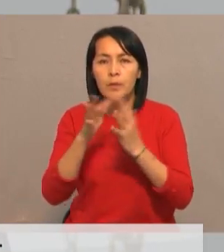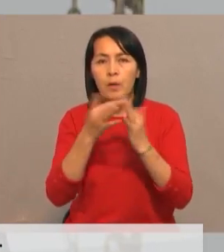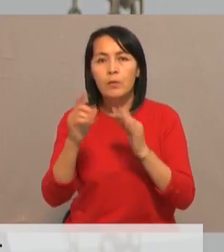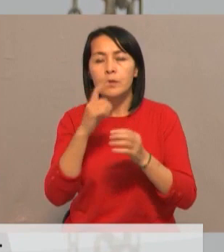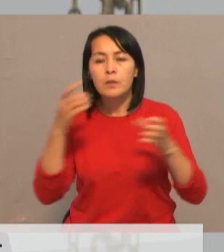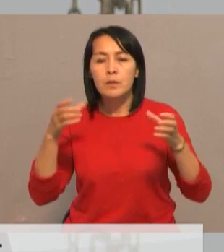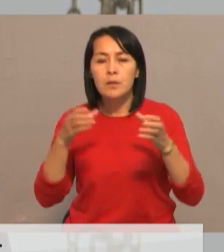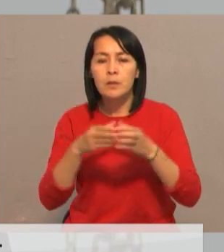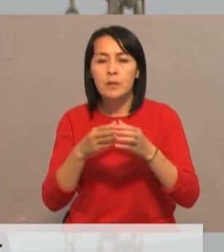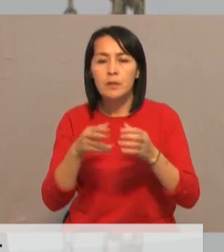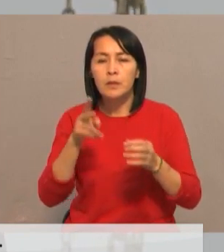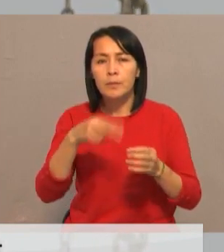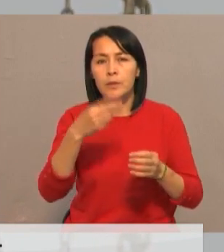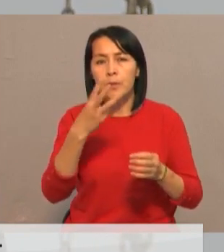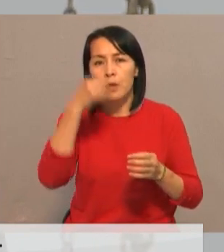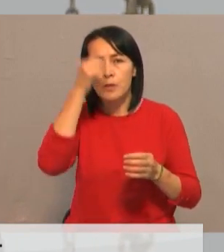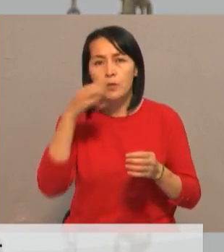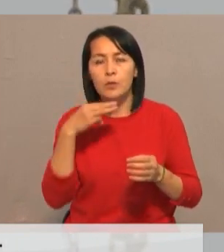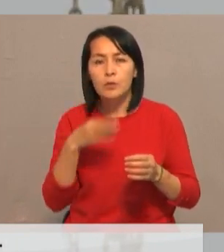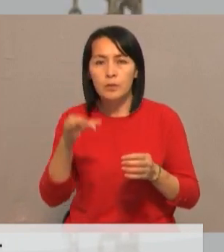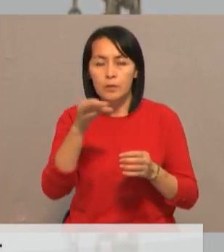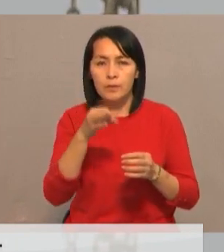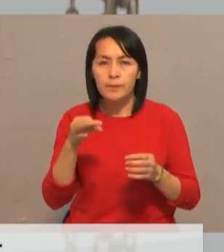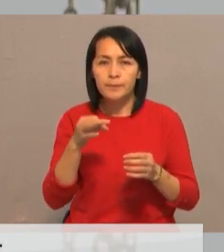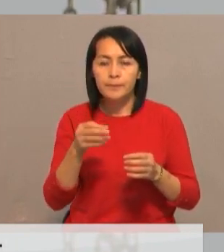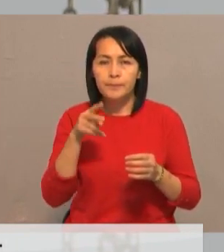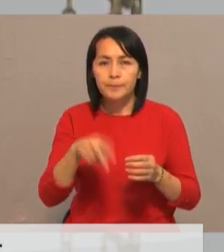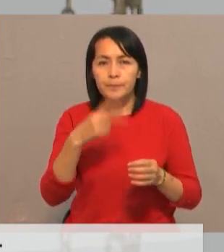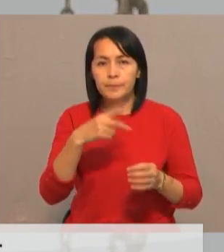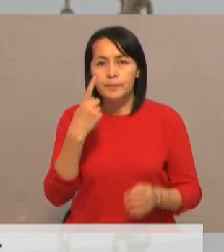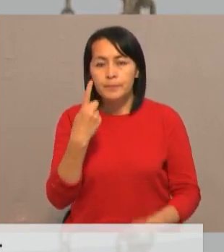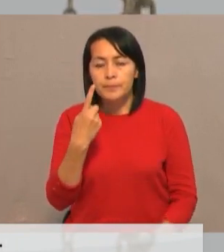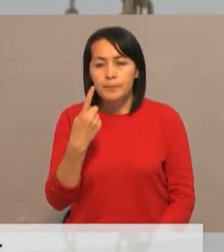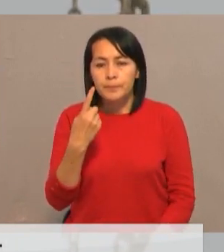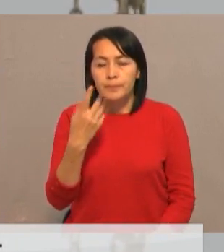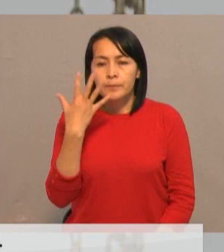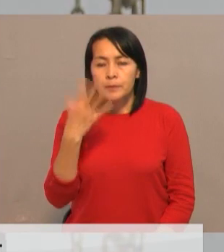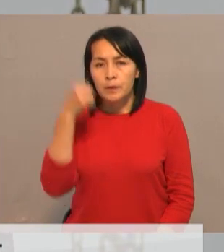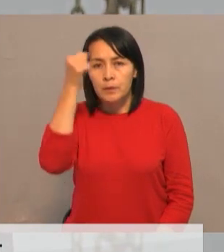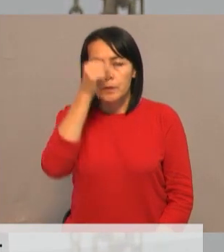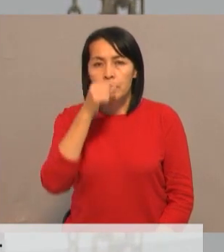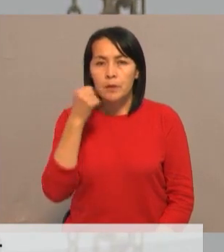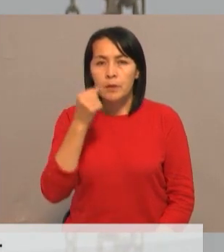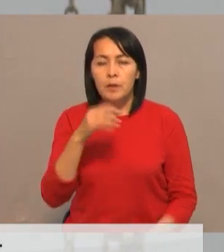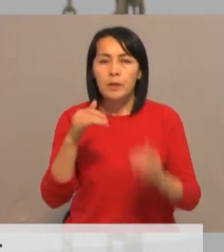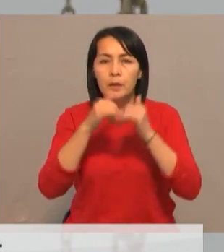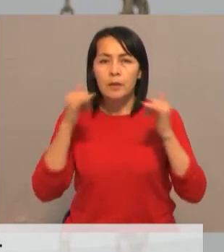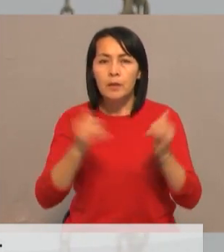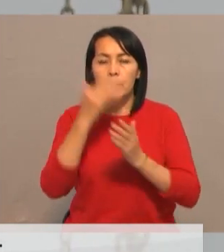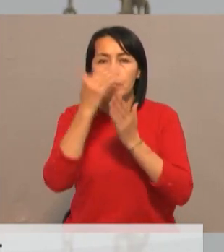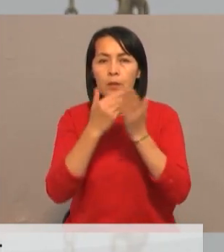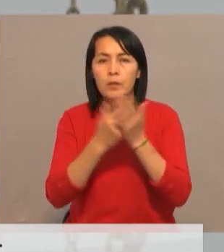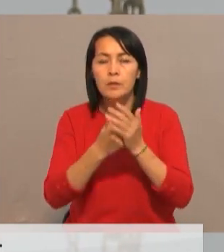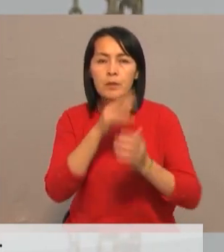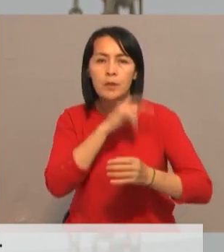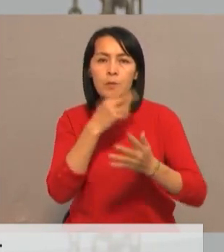саласы болғандықтан 2023 жылы Түркістан облысының 2021-2025 жылдарға арналған даму бағдарламасы және